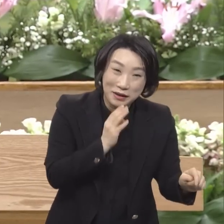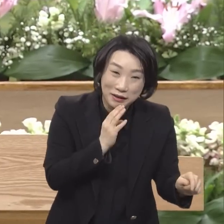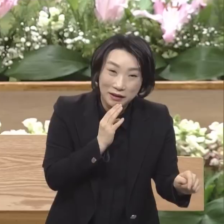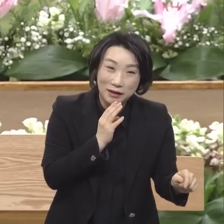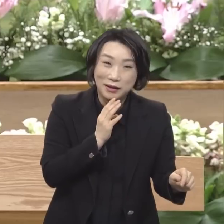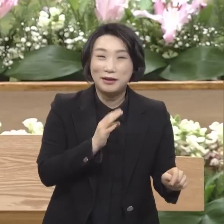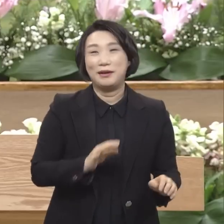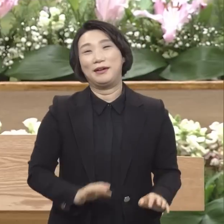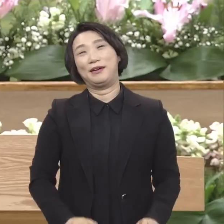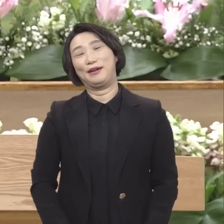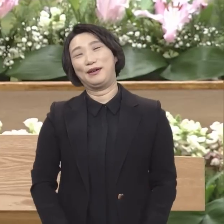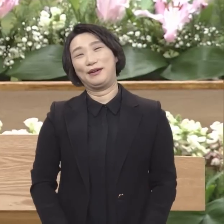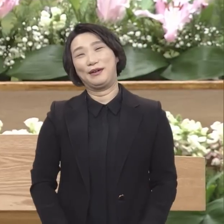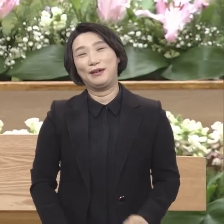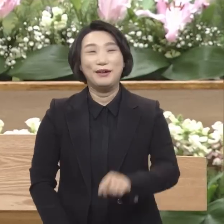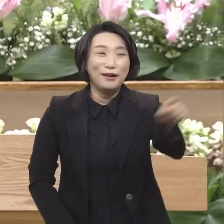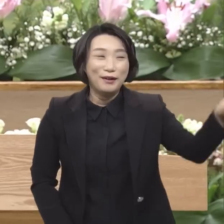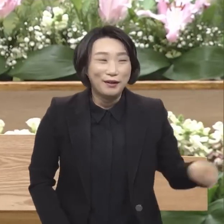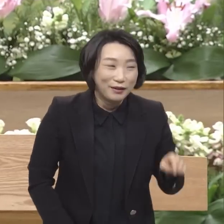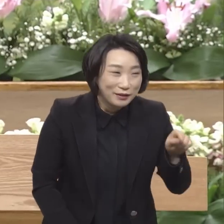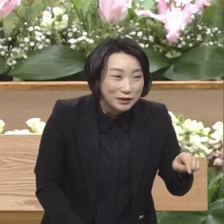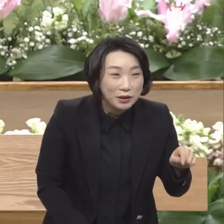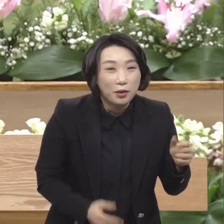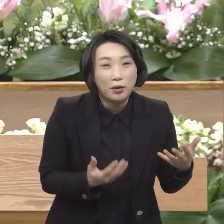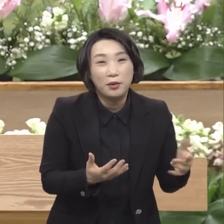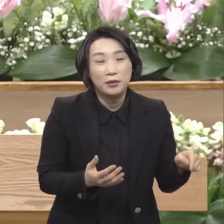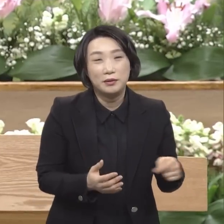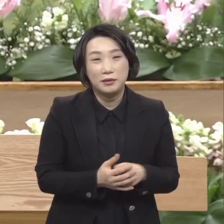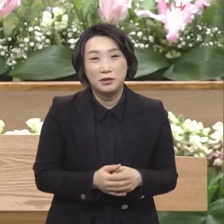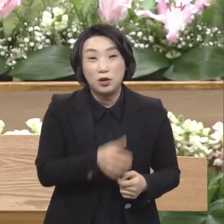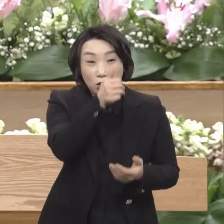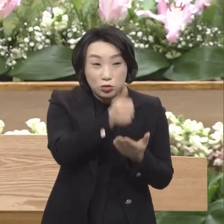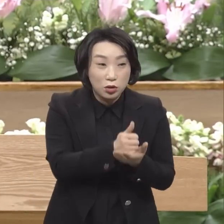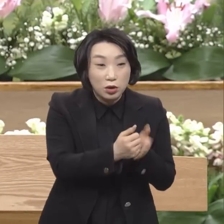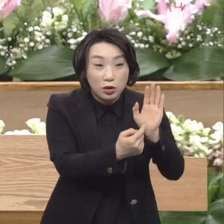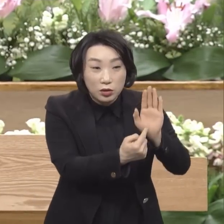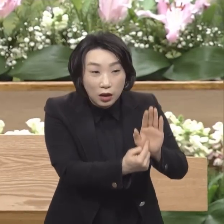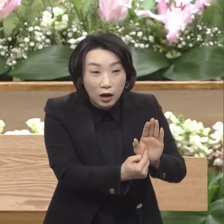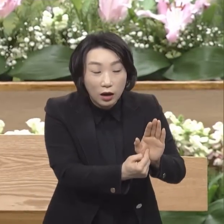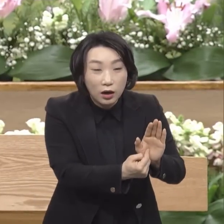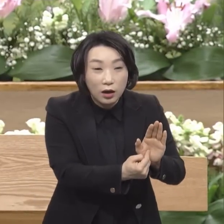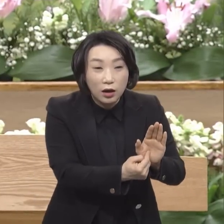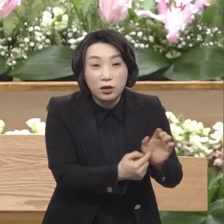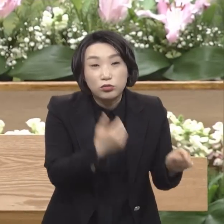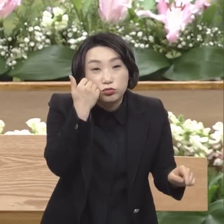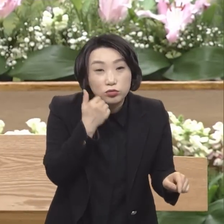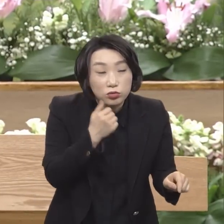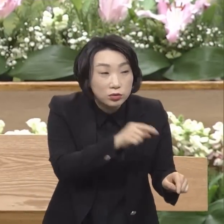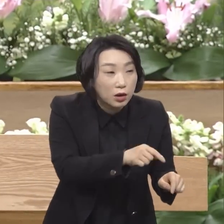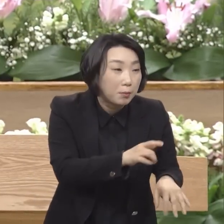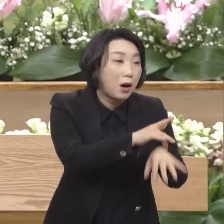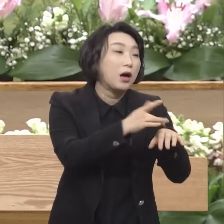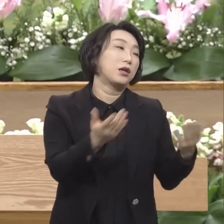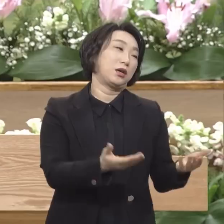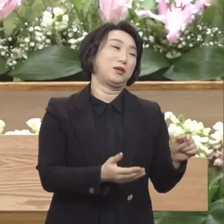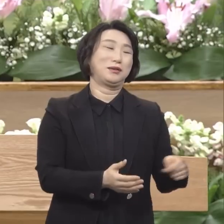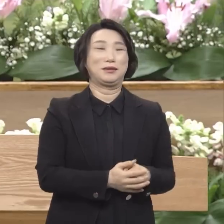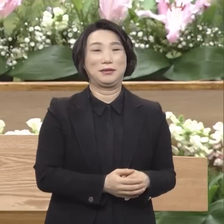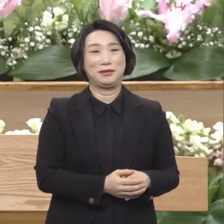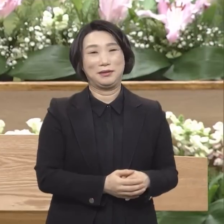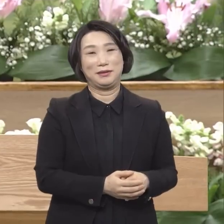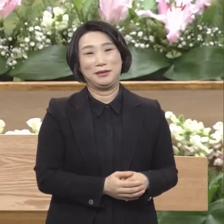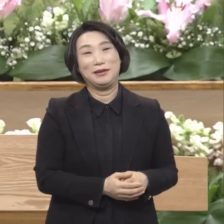아직도. 그럼 이 정도 되면 이런 죄를 드러내는 놈의 내 속에서 이게 마귀의